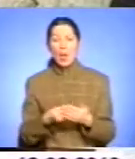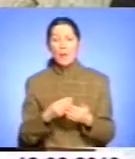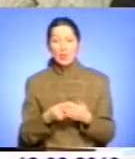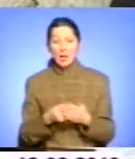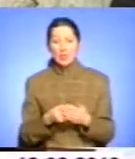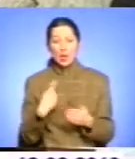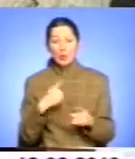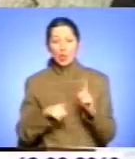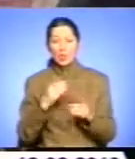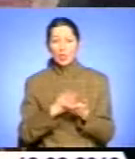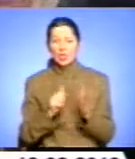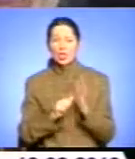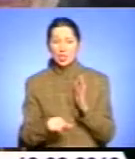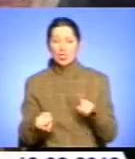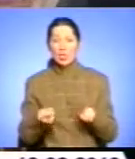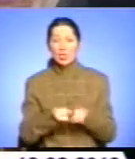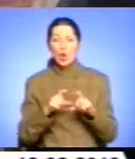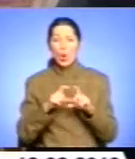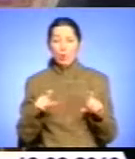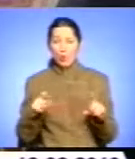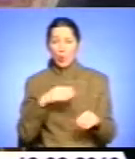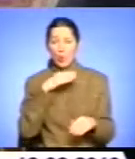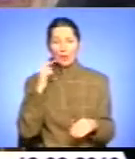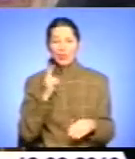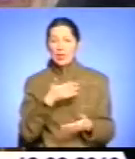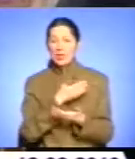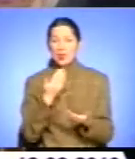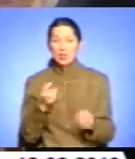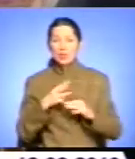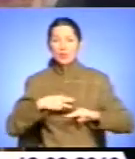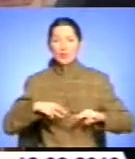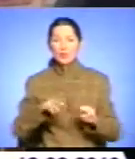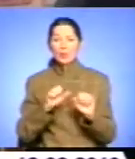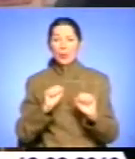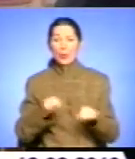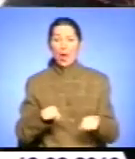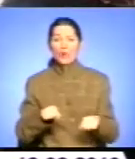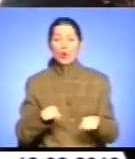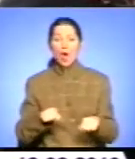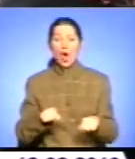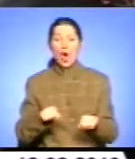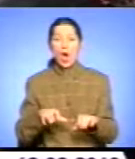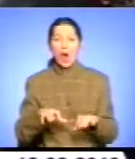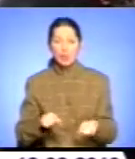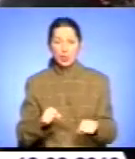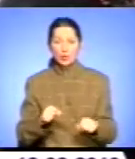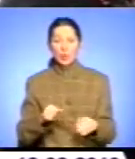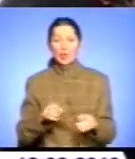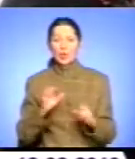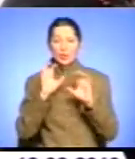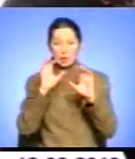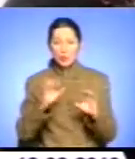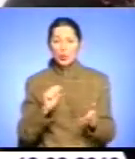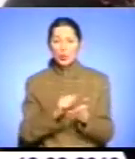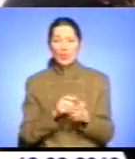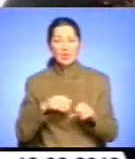таких установ, багато з яких не мають свідоцтв на право власності, статутів, документів на землю. За